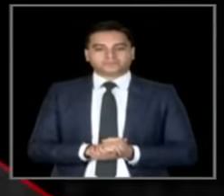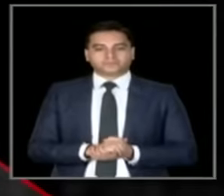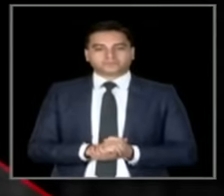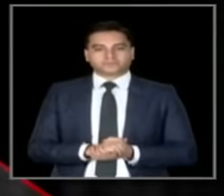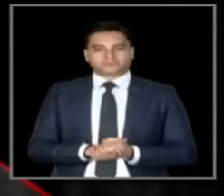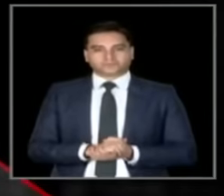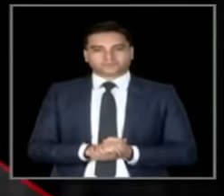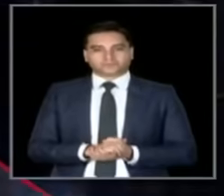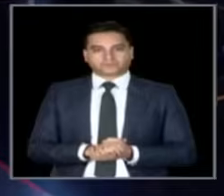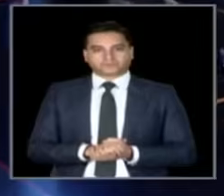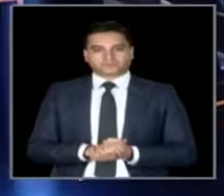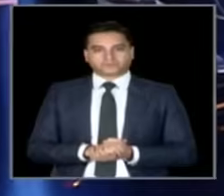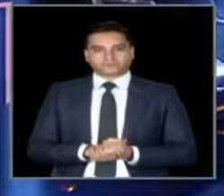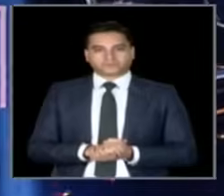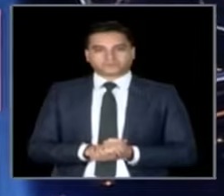سؤال السرعة.